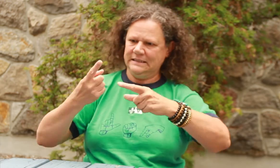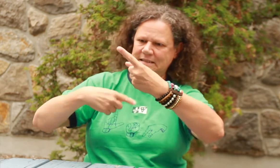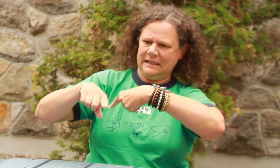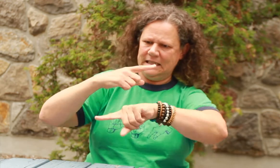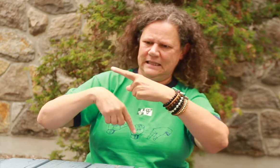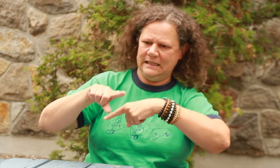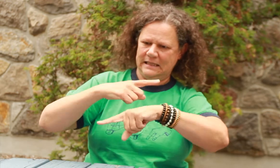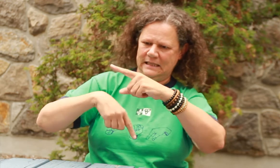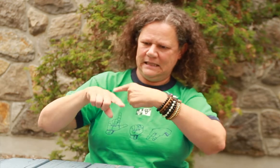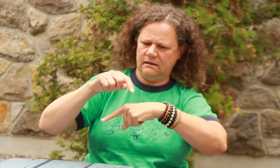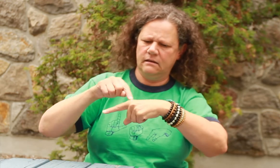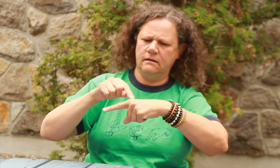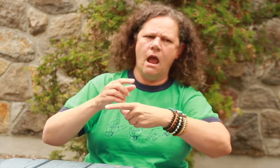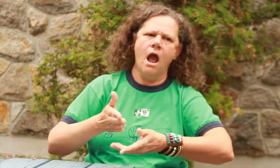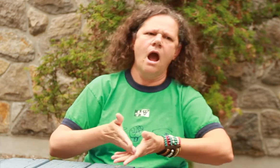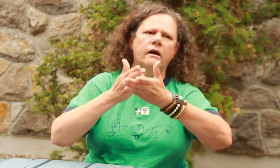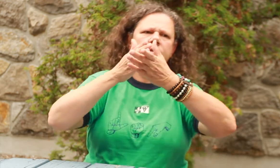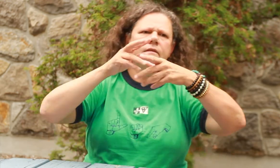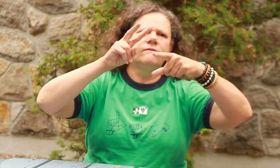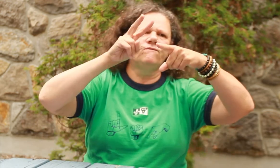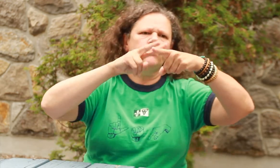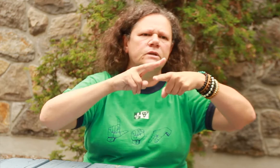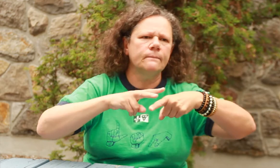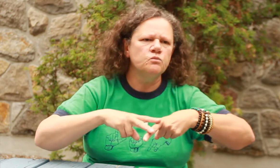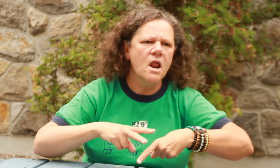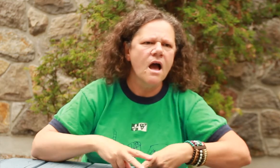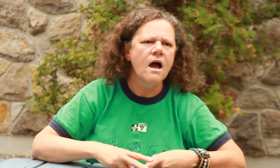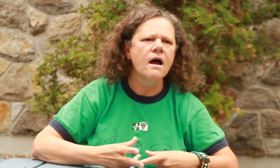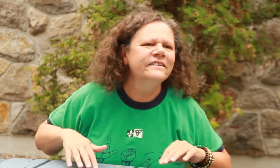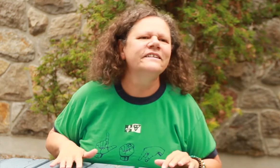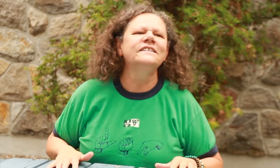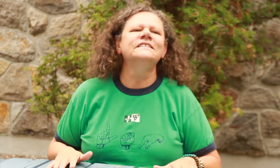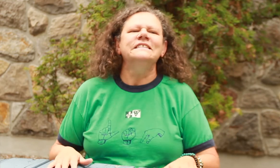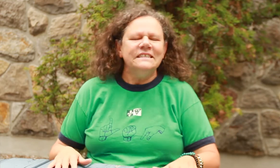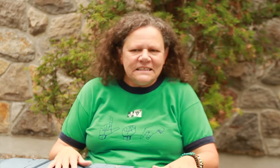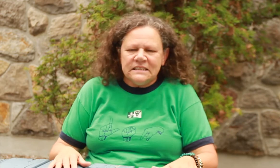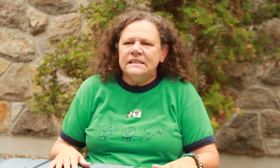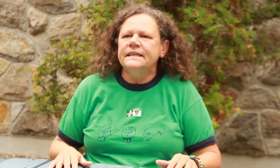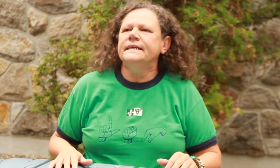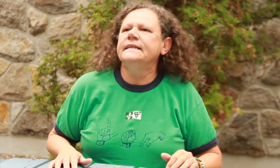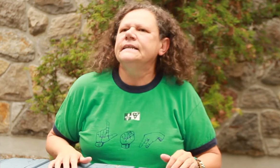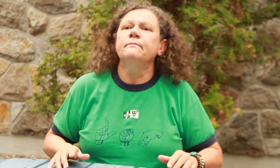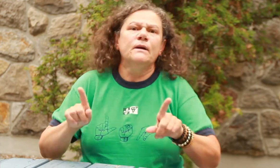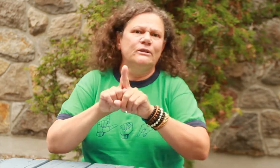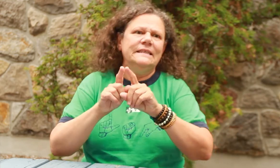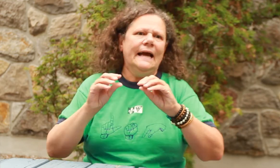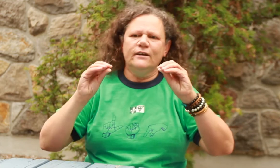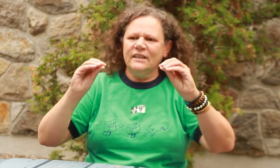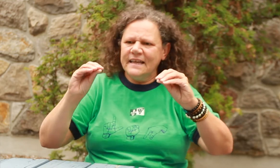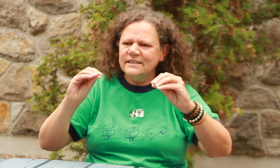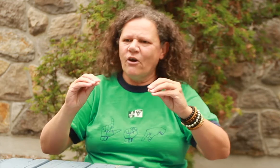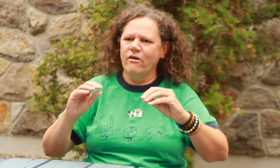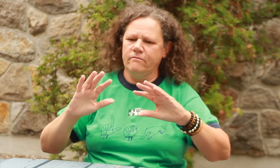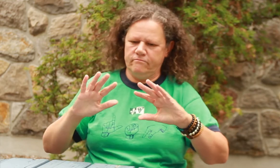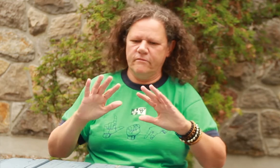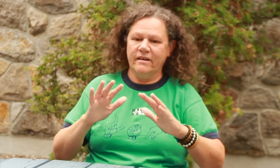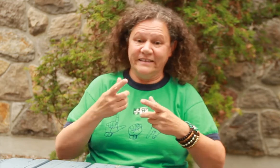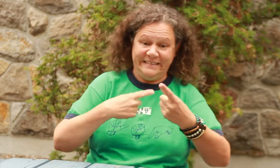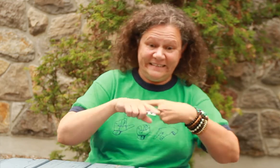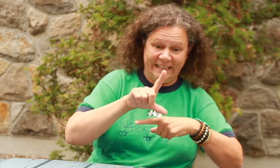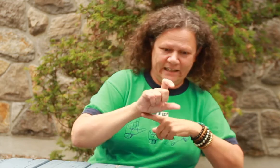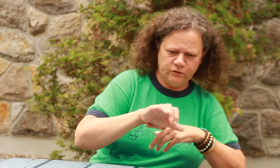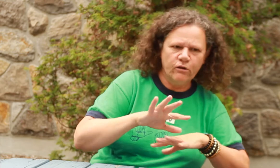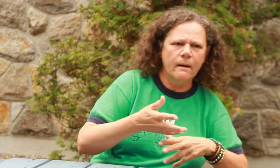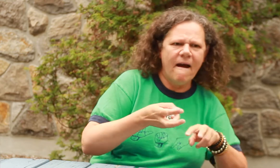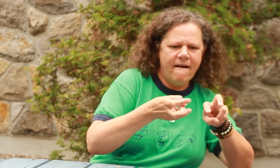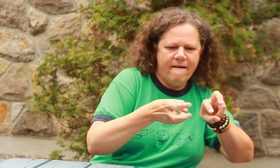Aussi, quand j'enseigne en langue des signes, je trouve que ça l'aide énormément pour enrichir le vocabulaire. Et aussi, l'enseignement